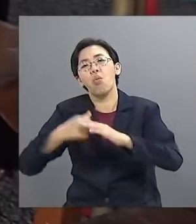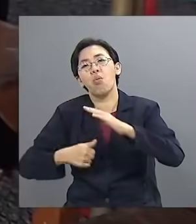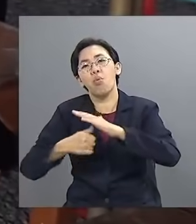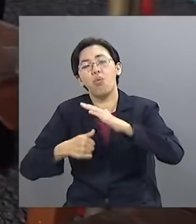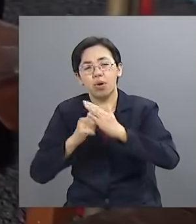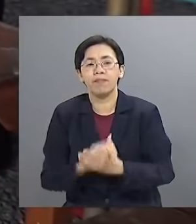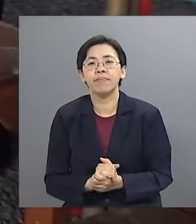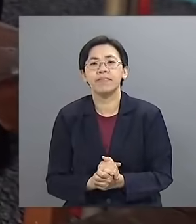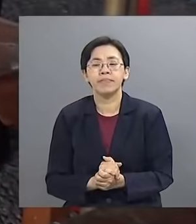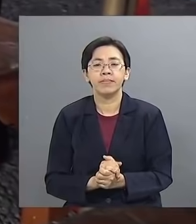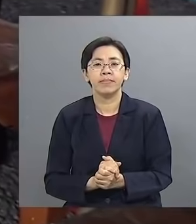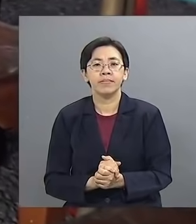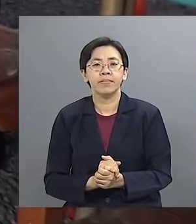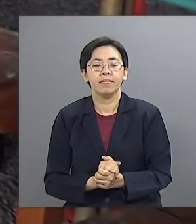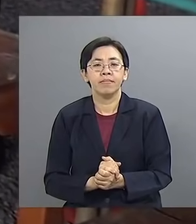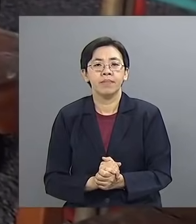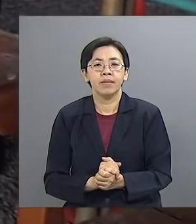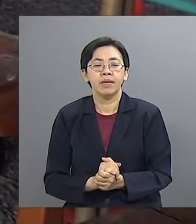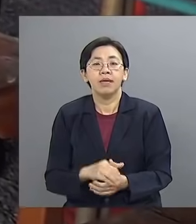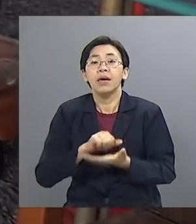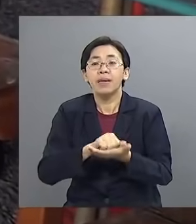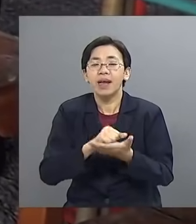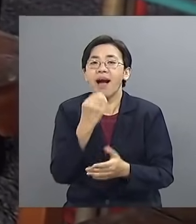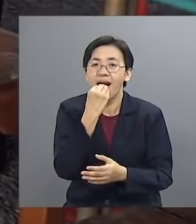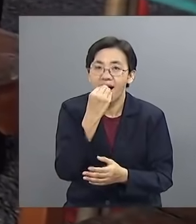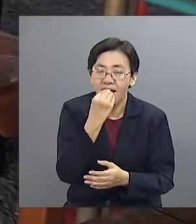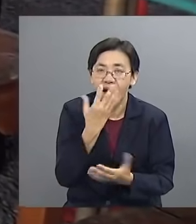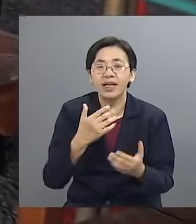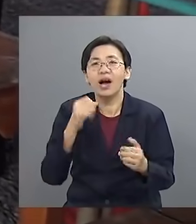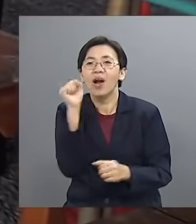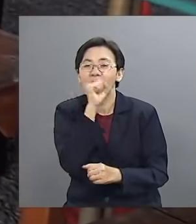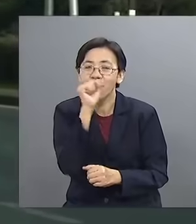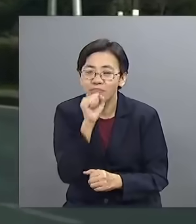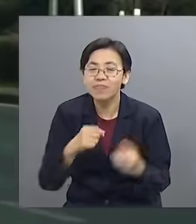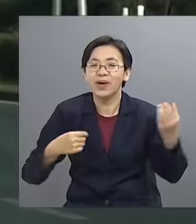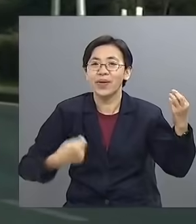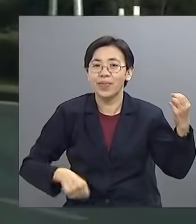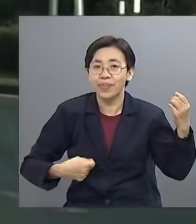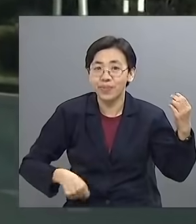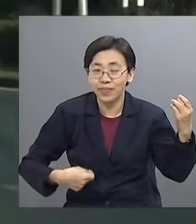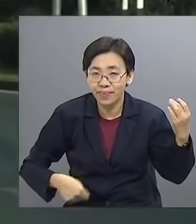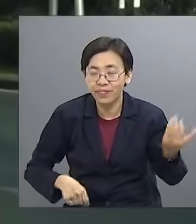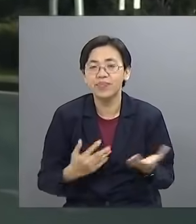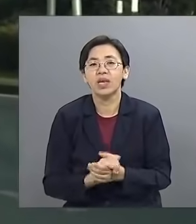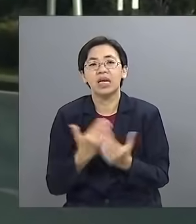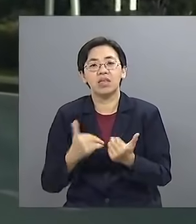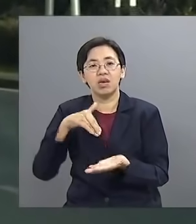ที่มีการให้บริการอาหารดนตรีนะคะซึ่งทางประกาศของทางสบค.กำหนดเนี่ยคือให้ง